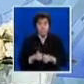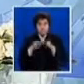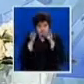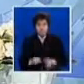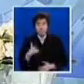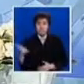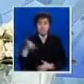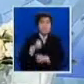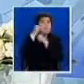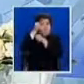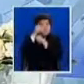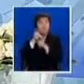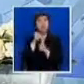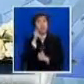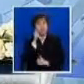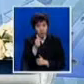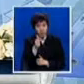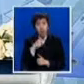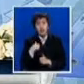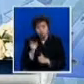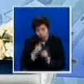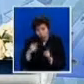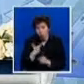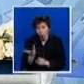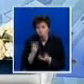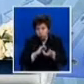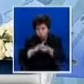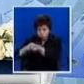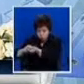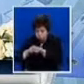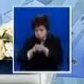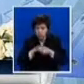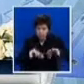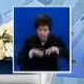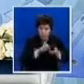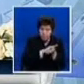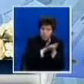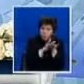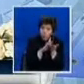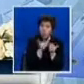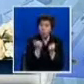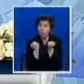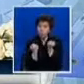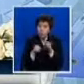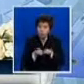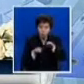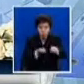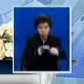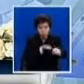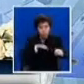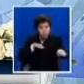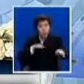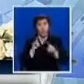มาชุมนุมนั้นว่าขอให้ให้ความร่วมมือในเรื่องของการจัดระเบียบต่างๆไม่ว่าจะเป็นเรื่องการจอดรถไม่ว่าจะเป็น